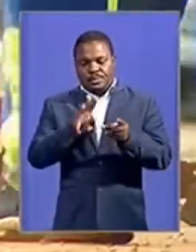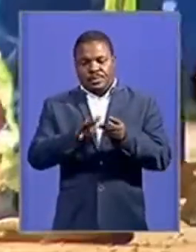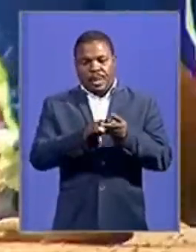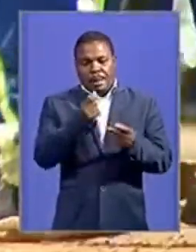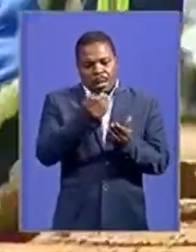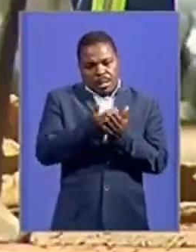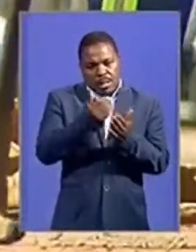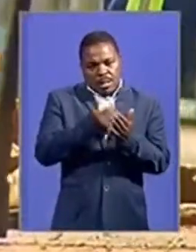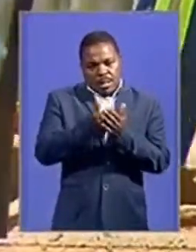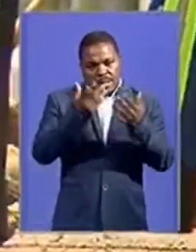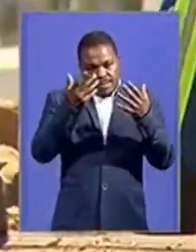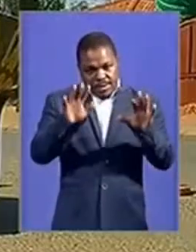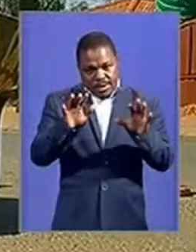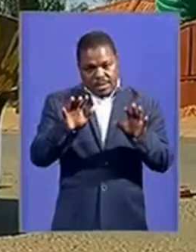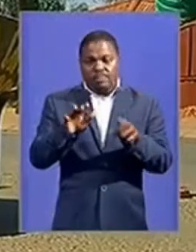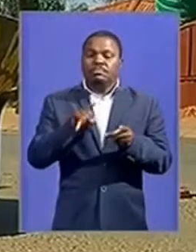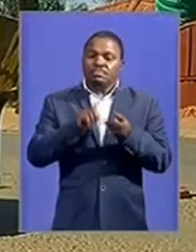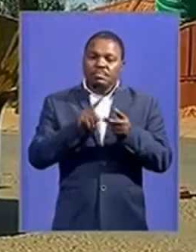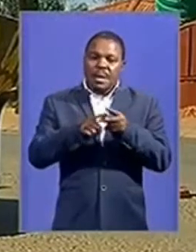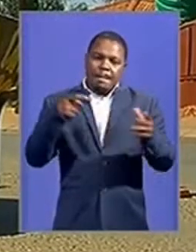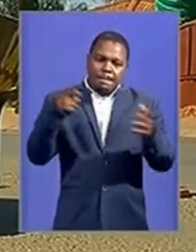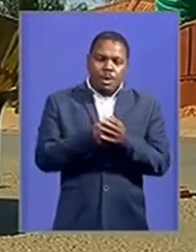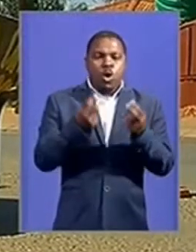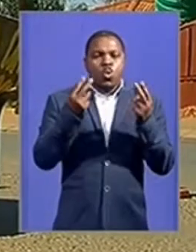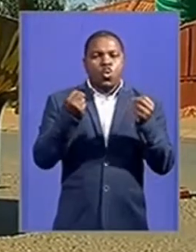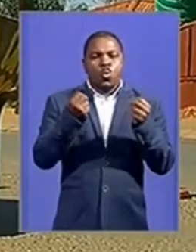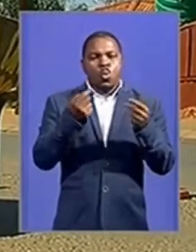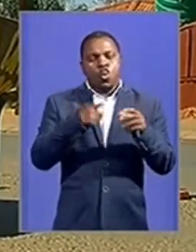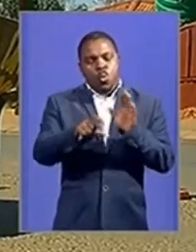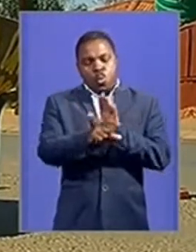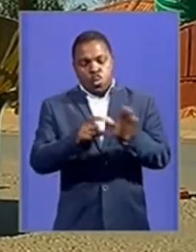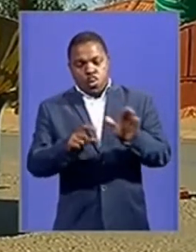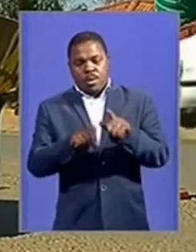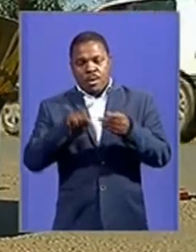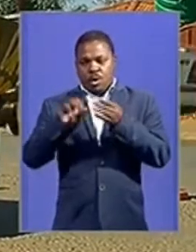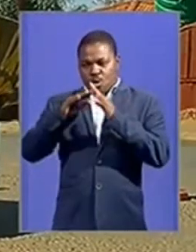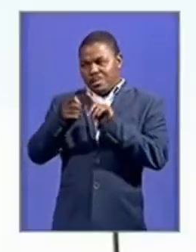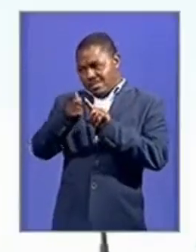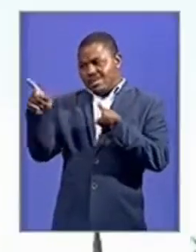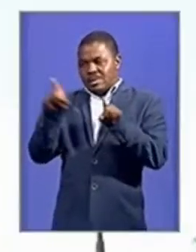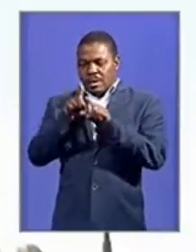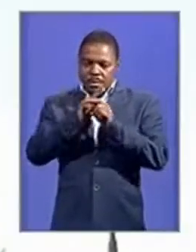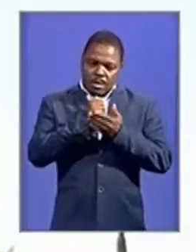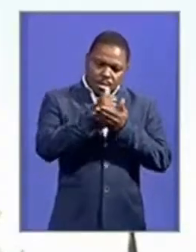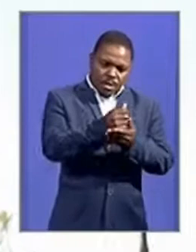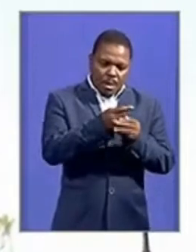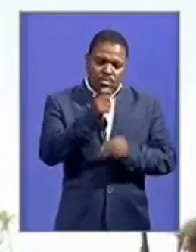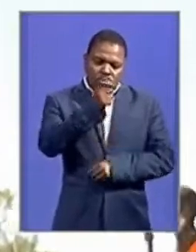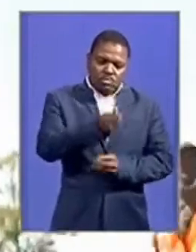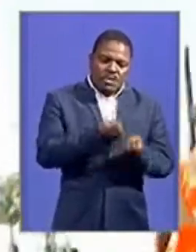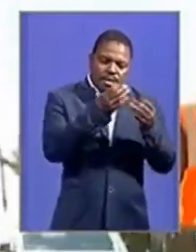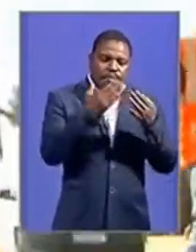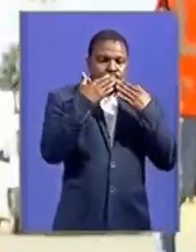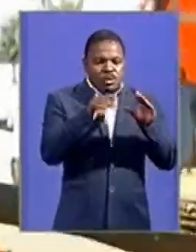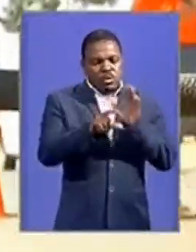mašeleng ao ba hwetšago go tšwa go baotledi go reka ditena tše diswa mola ka go le lengwe setšhaba le sona se ba thuša ka go ba neela ka ditena tše